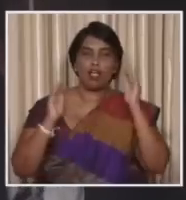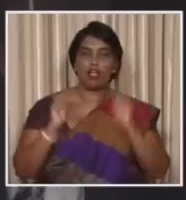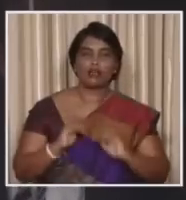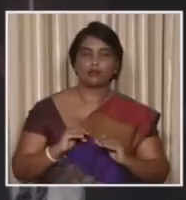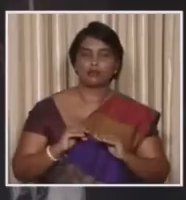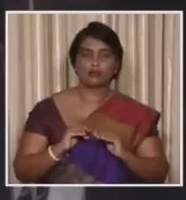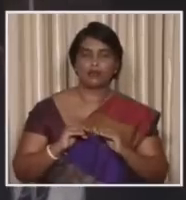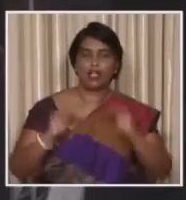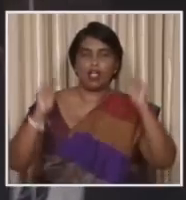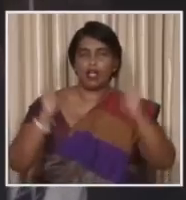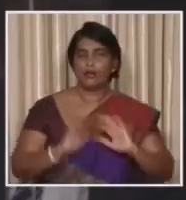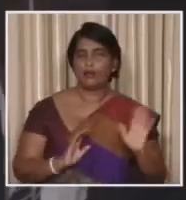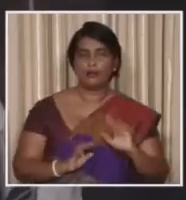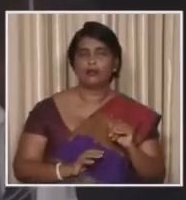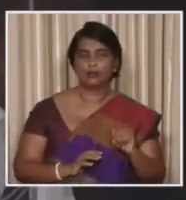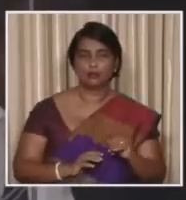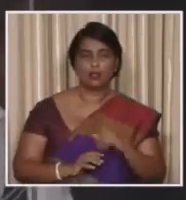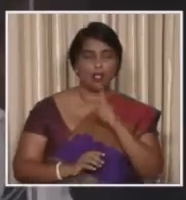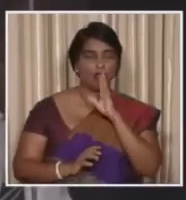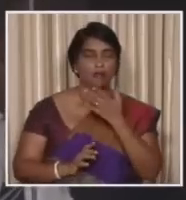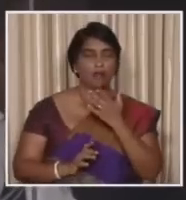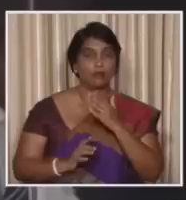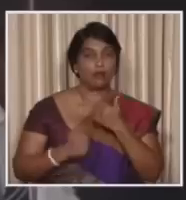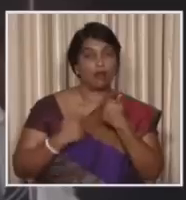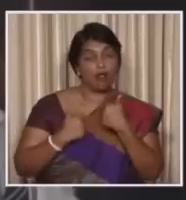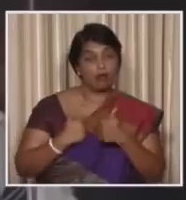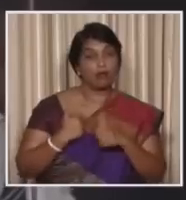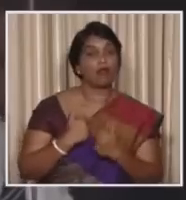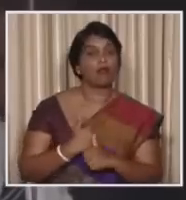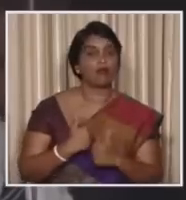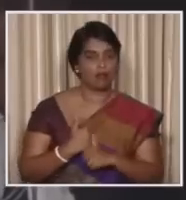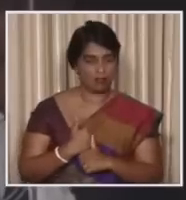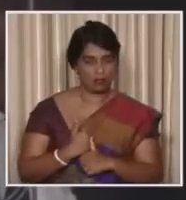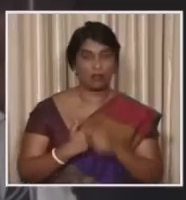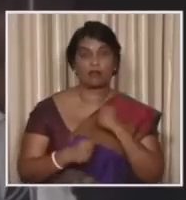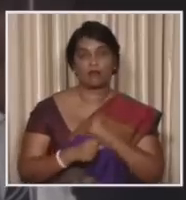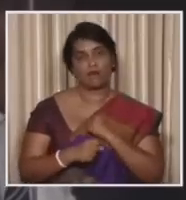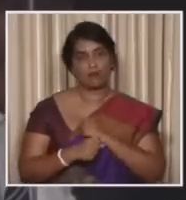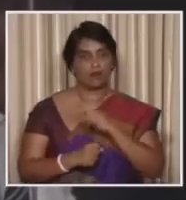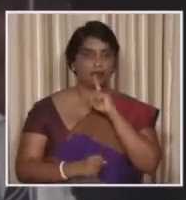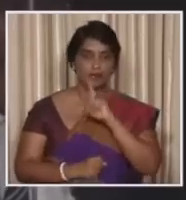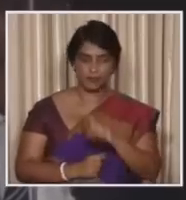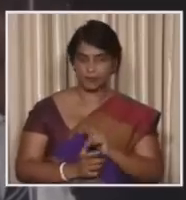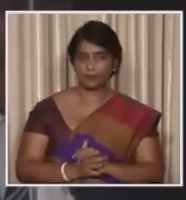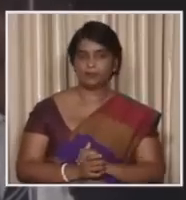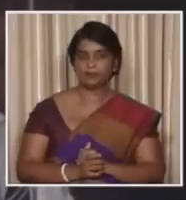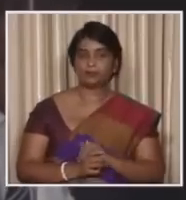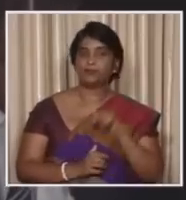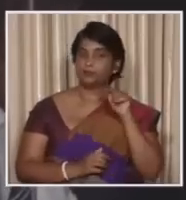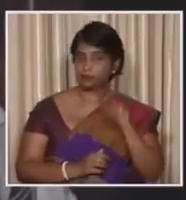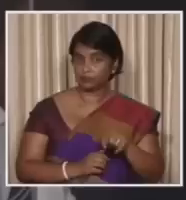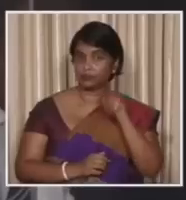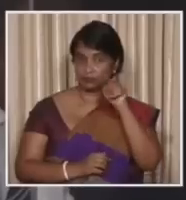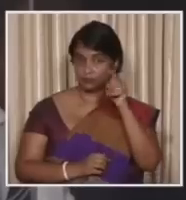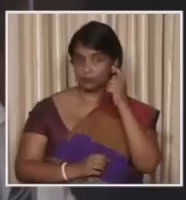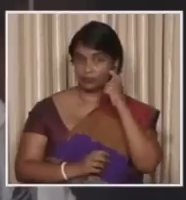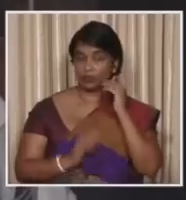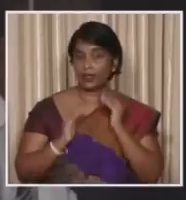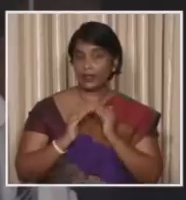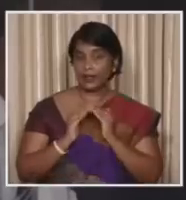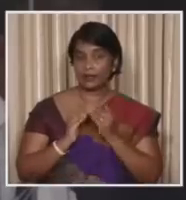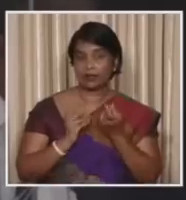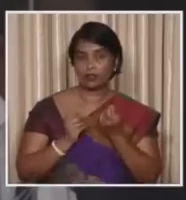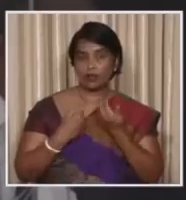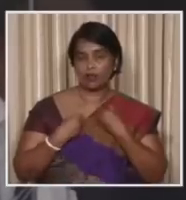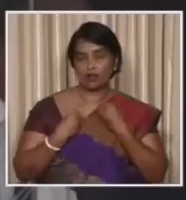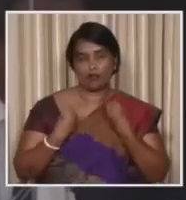සයිස් කරනවා නෙමෙයි හරි ප්‍රමාණයට හදනවා කියලා තමයි රජය කියන්නේ දැන් තවුන්නාසලා දන්නවා ගෙදරක ආර්ථිකය